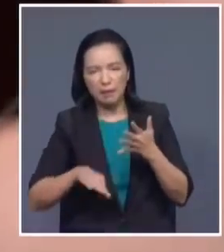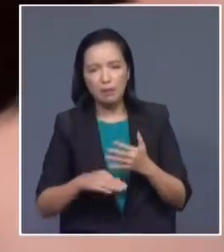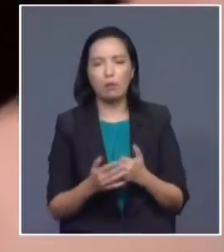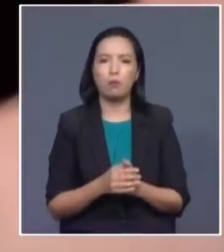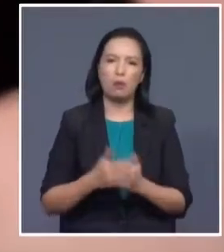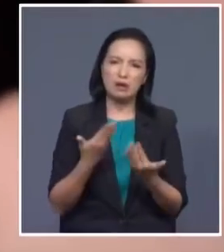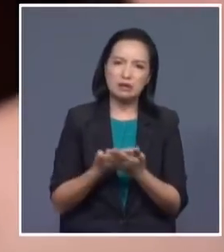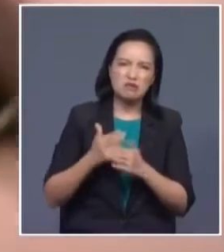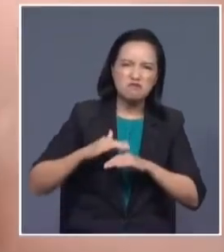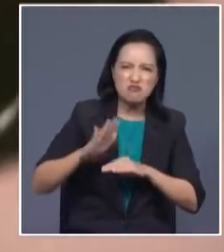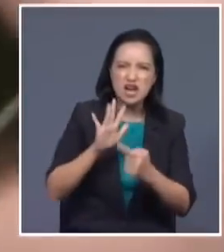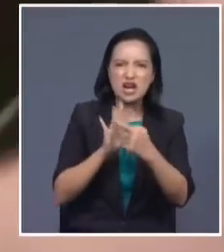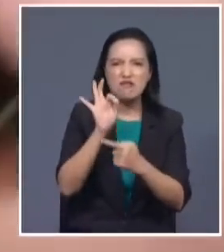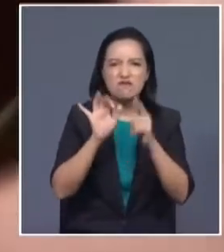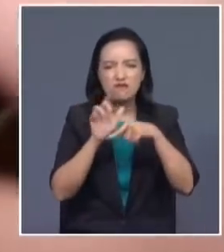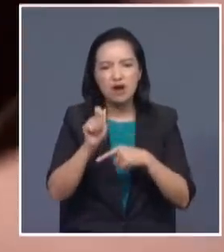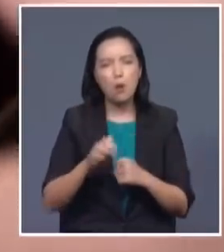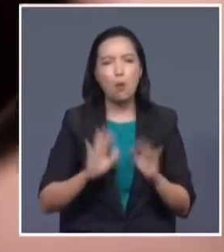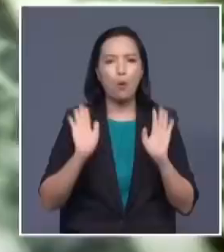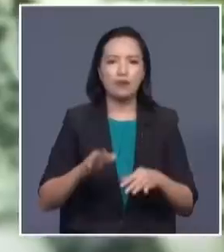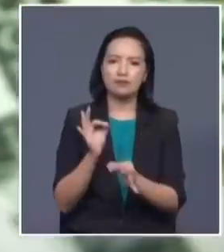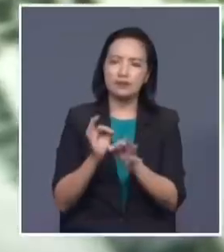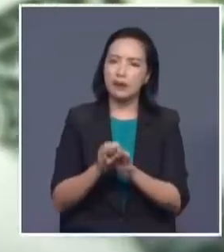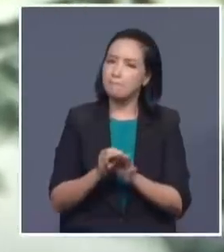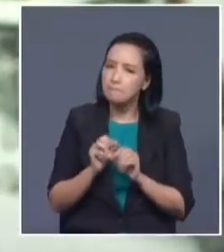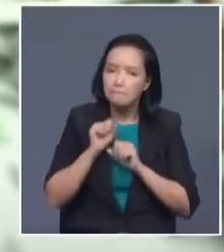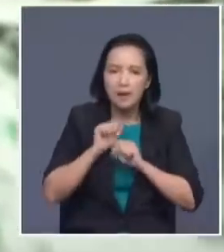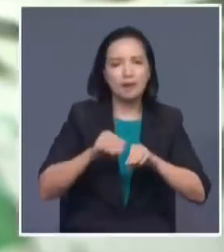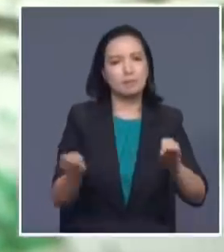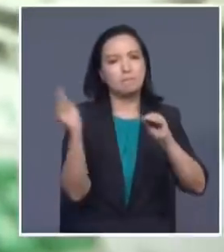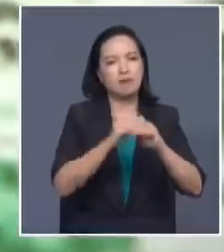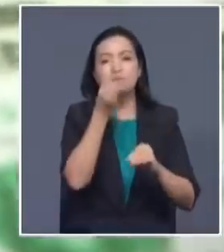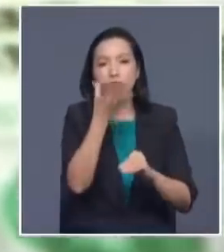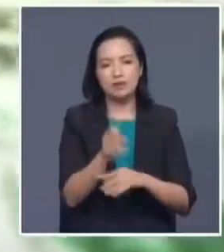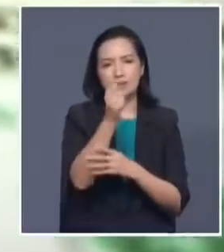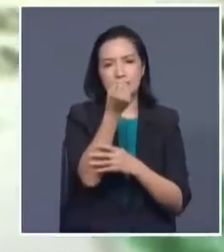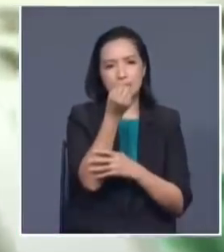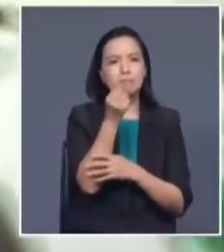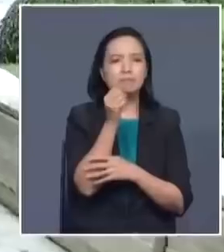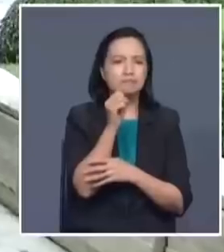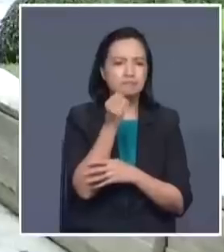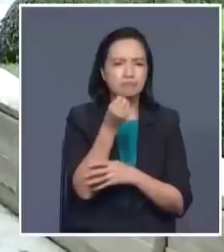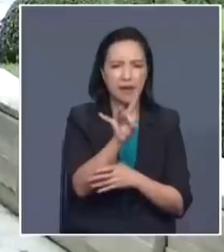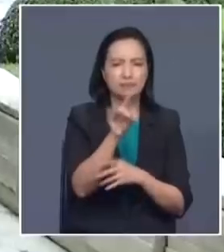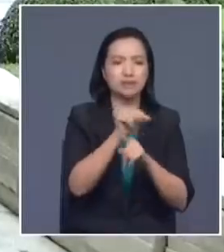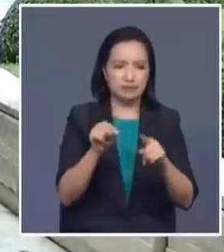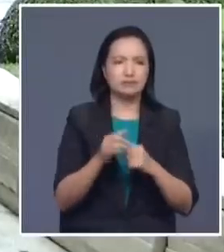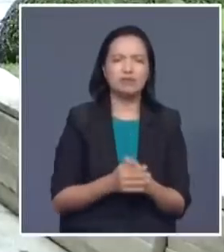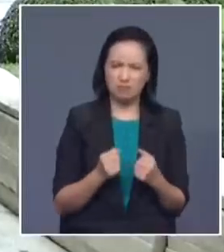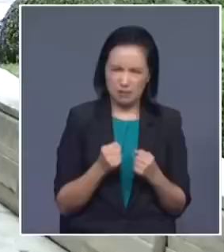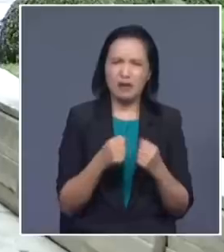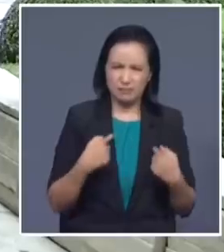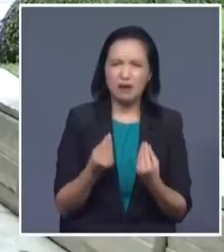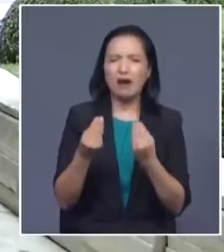า18%จนธนาคารต้องประกาศขึ้นอัตราดอกเบี้ยเป็นดาว17.8นะครับเราก็ต้องเป็นกำลังใจให้เขา